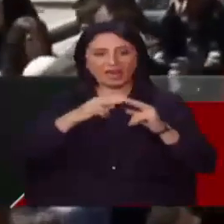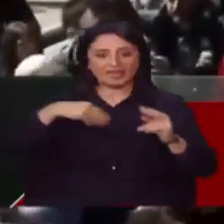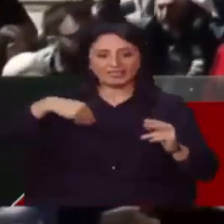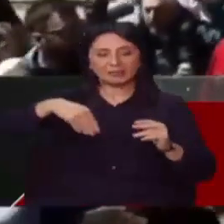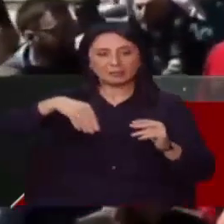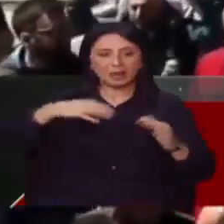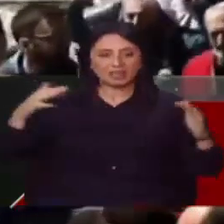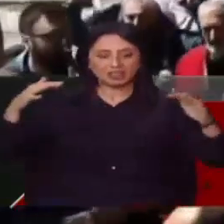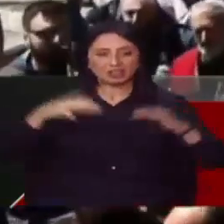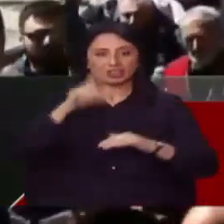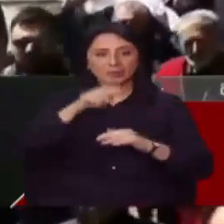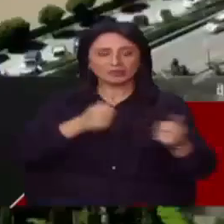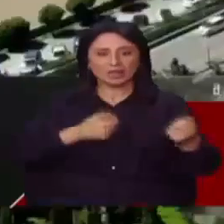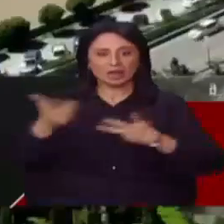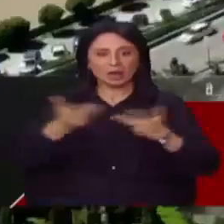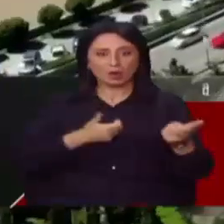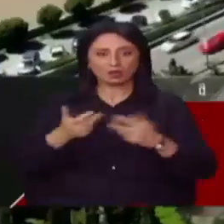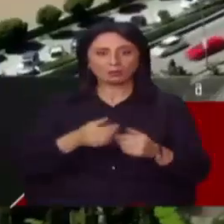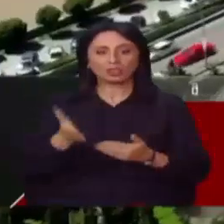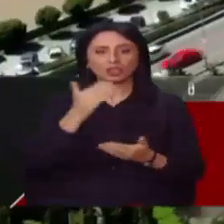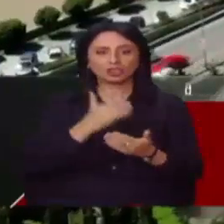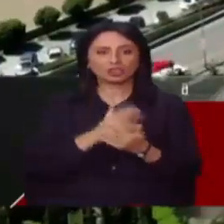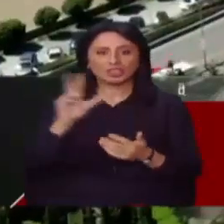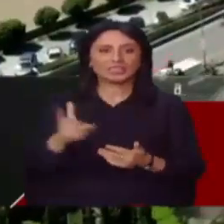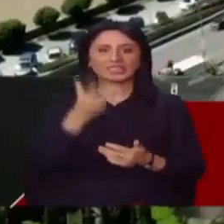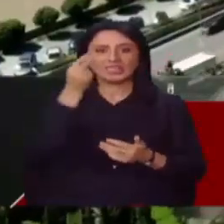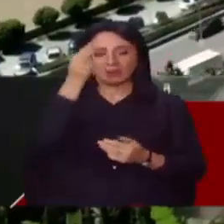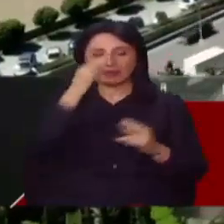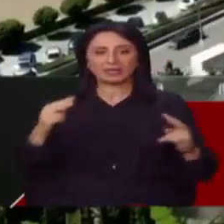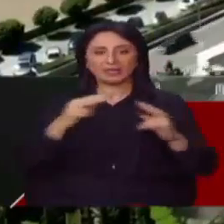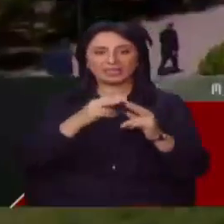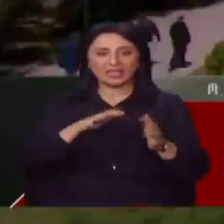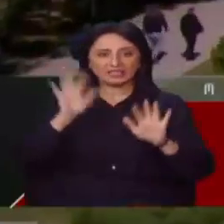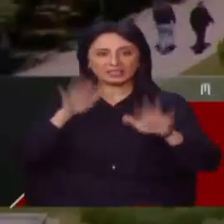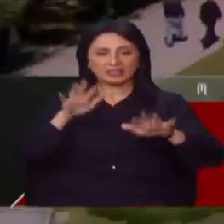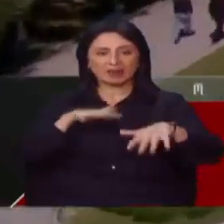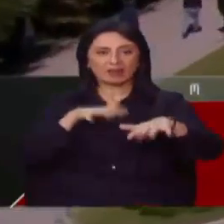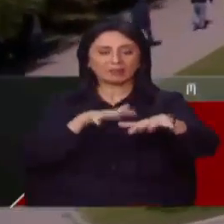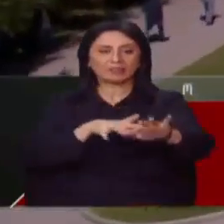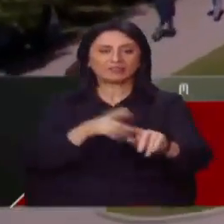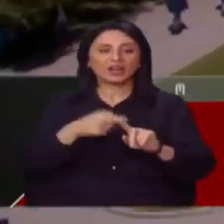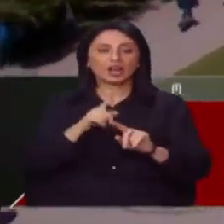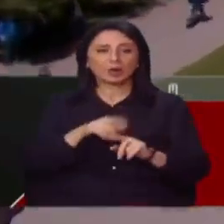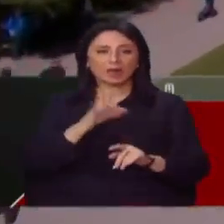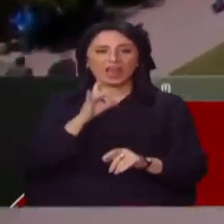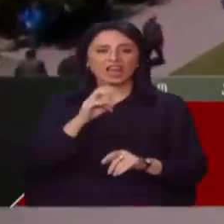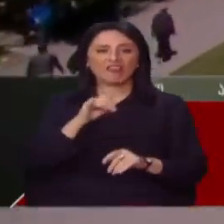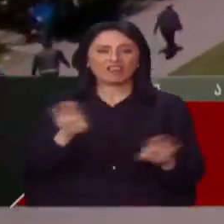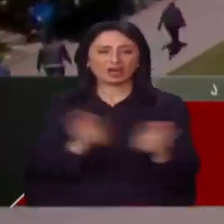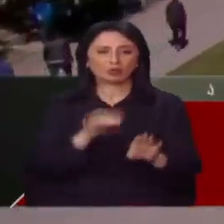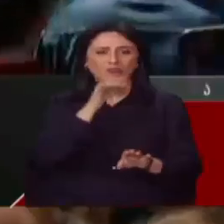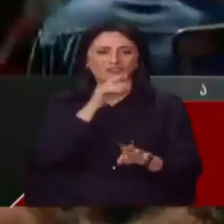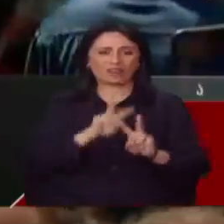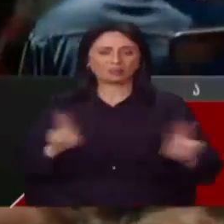პარაკლისზე შეკრებილი ადამიანების რაოდენობა, შემდეგ კი სამების საკათედრო ტაძრის მიმართულებით შემდგარი მსვლელობა რეფერენდუმის